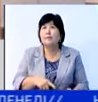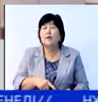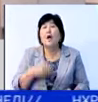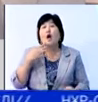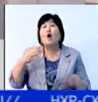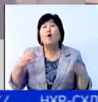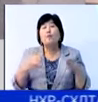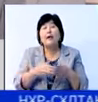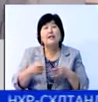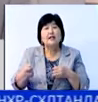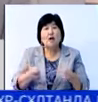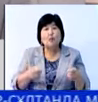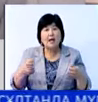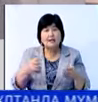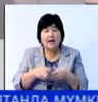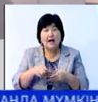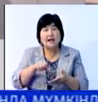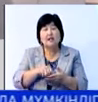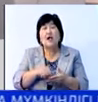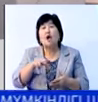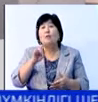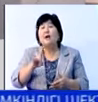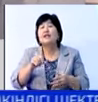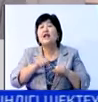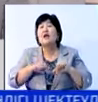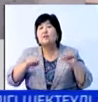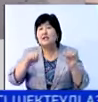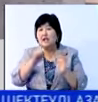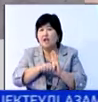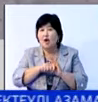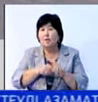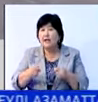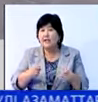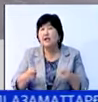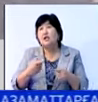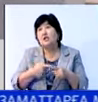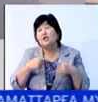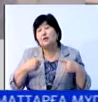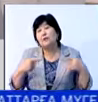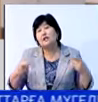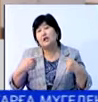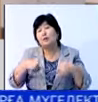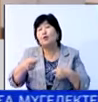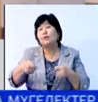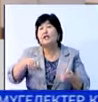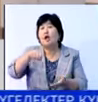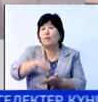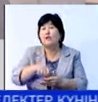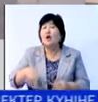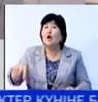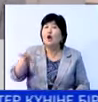партиялық әділді басқарады, парткомиссияны басқарады және тағы басқа бөлімдерді басқарып,